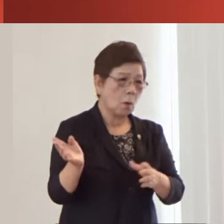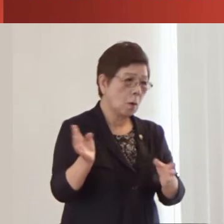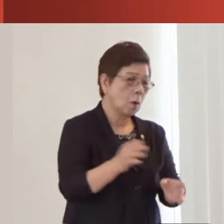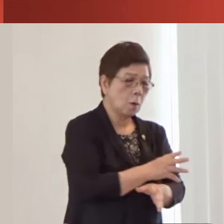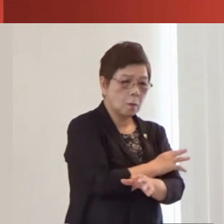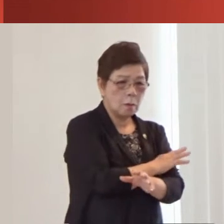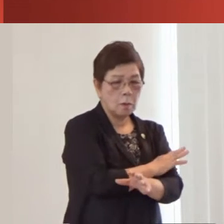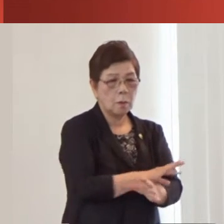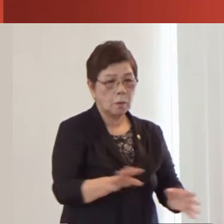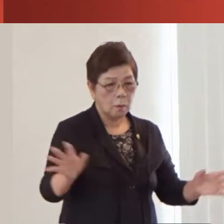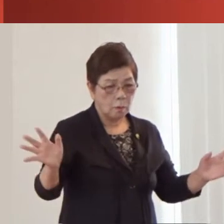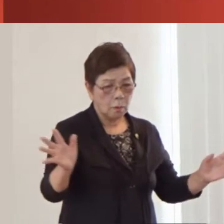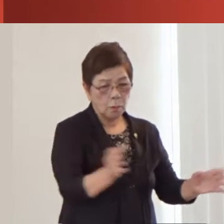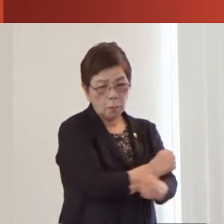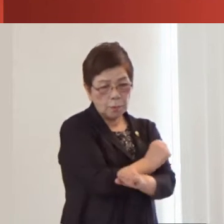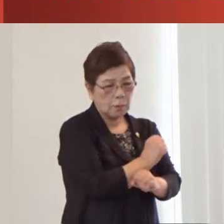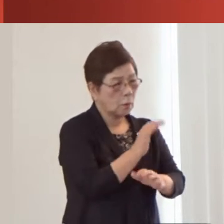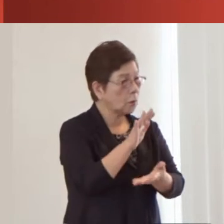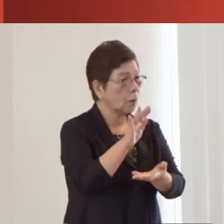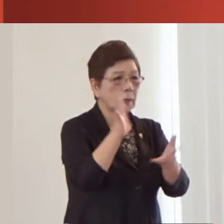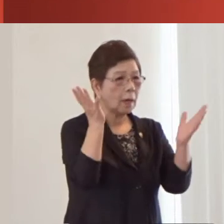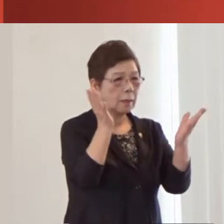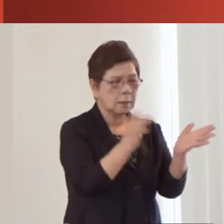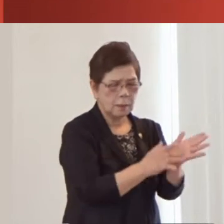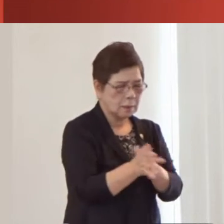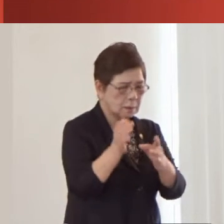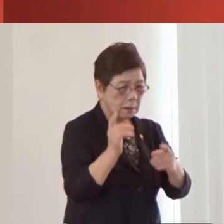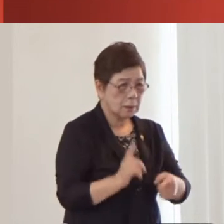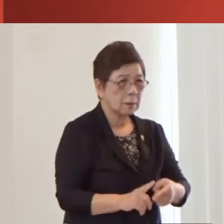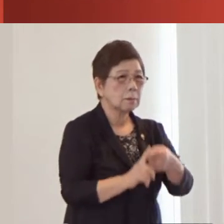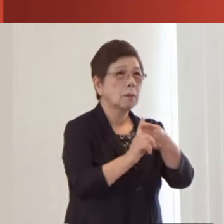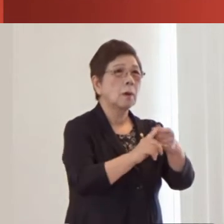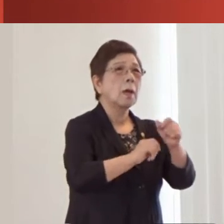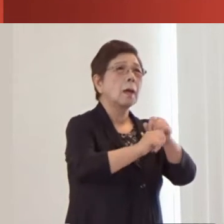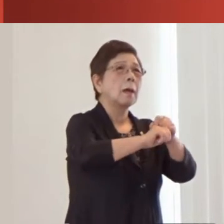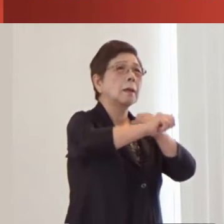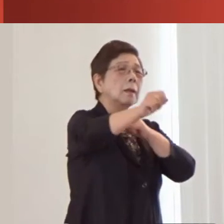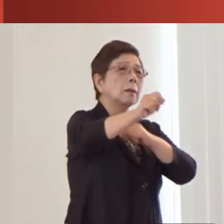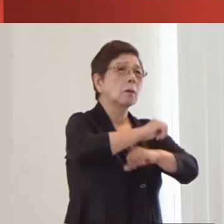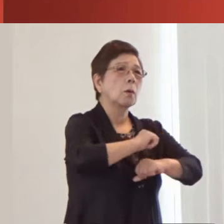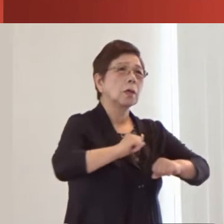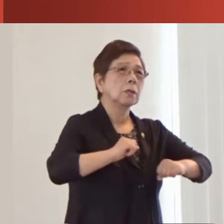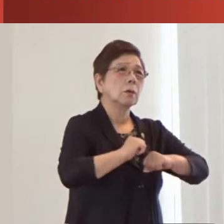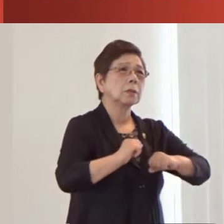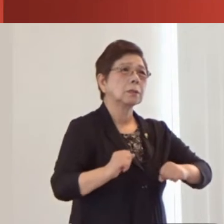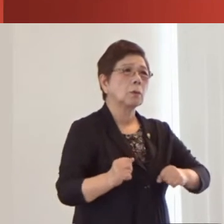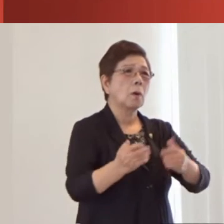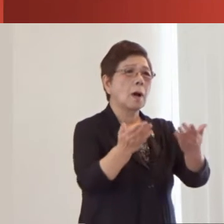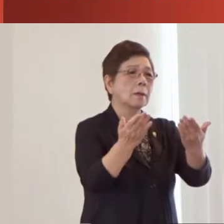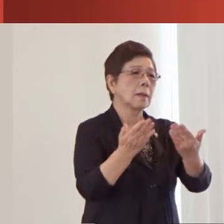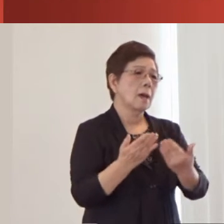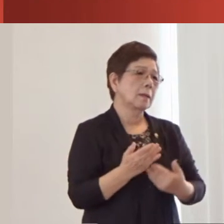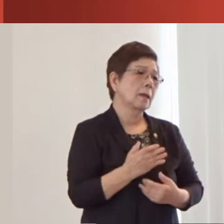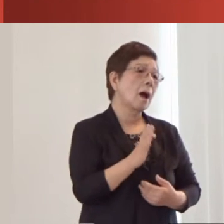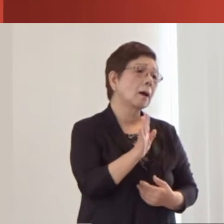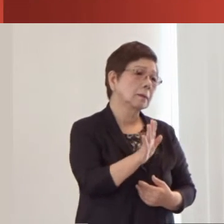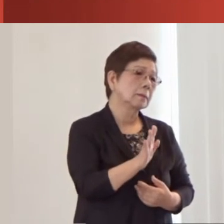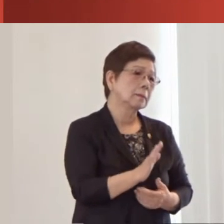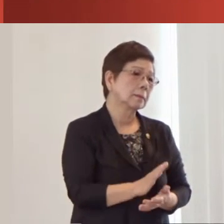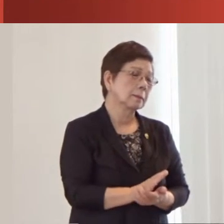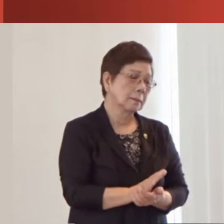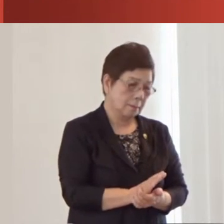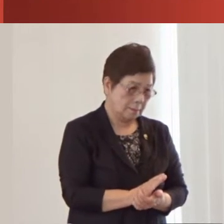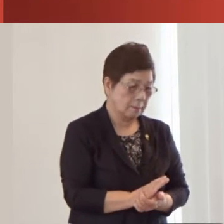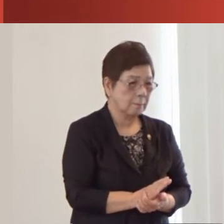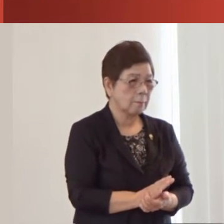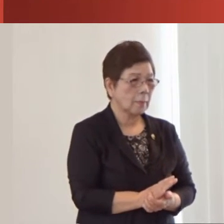命を得るためである。もう私たちはイエス・キリストを信じた瞬間から永遠の命を与えられています。永遠の命を生きているんです。一時